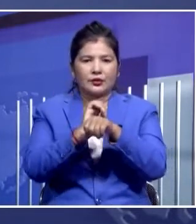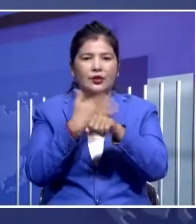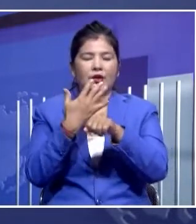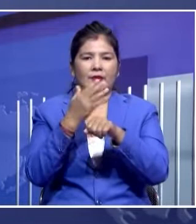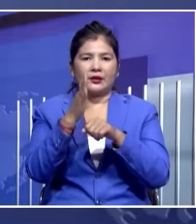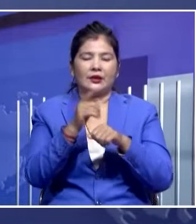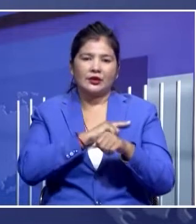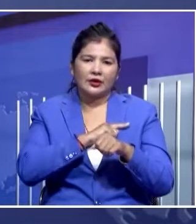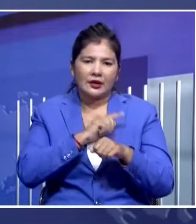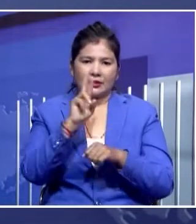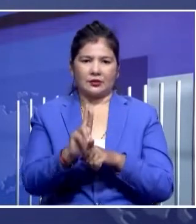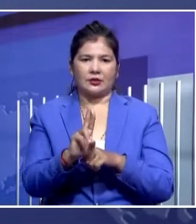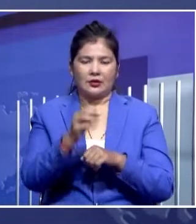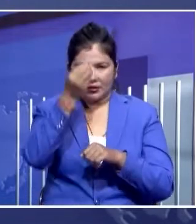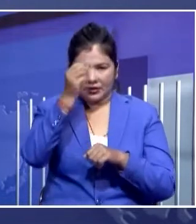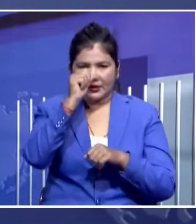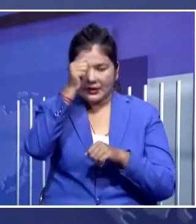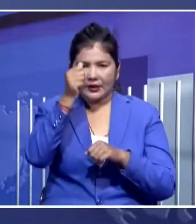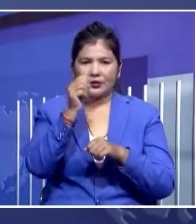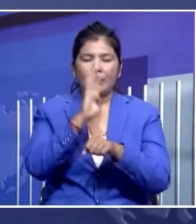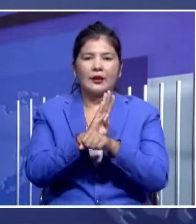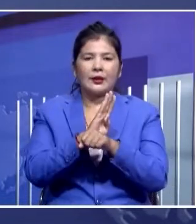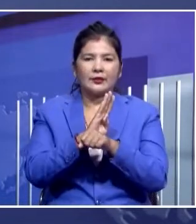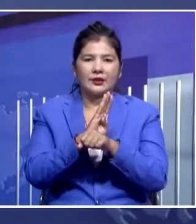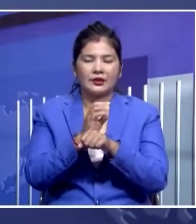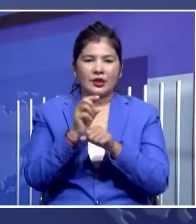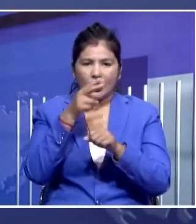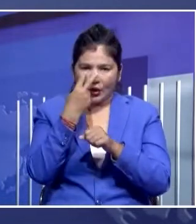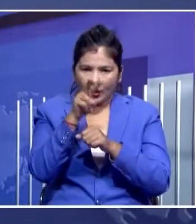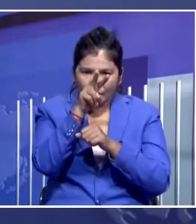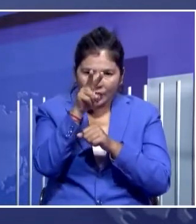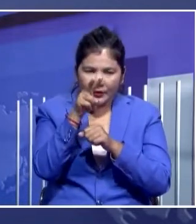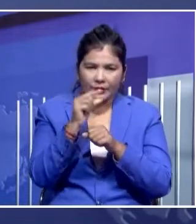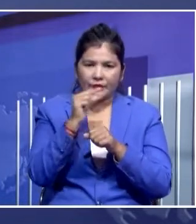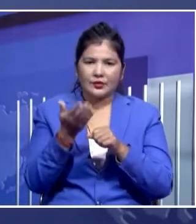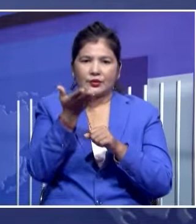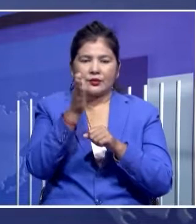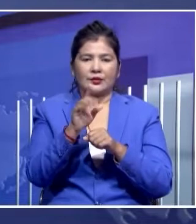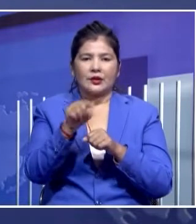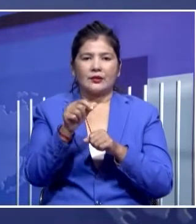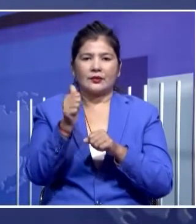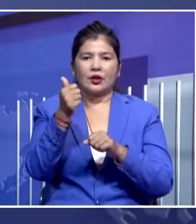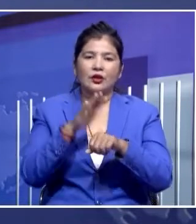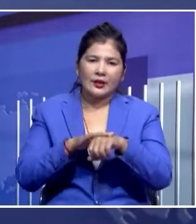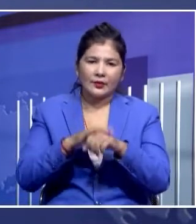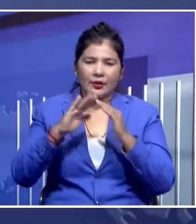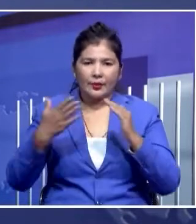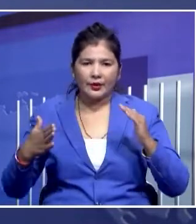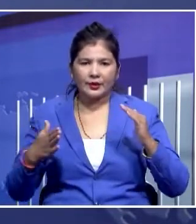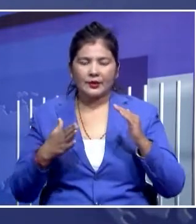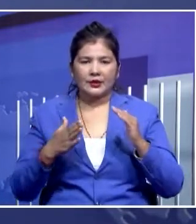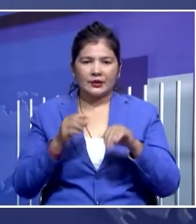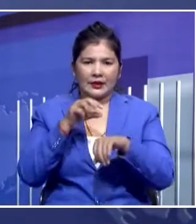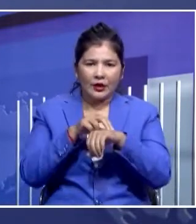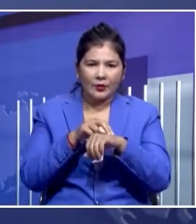निम्त्याएको सन्त्रास र दशैं तिहारको बेला हुने कर्मकाण्डी अनुगमनको विषय उठाउनेछौँ। त्यस बाहेक अछामका पहिरो पीडितको घाउमा